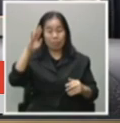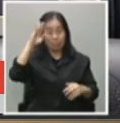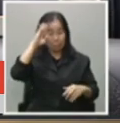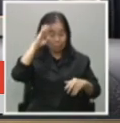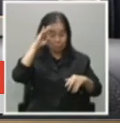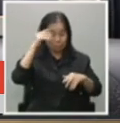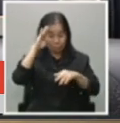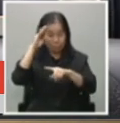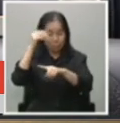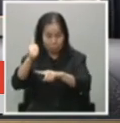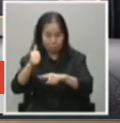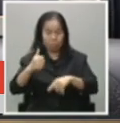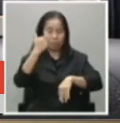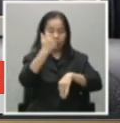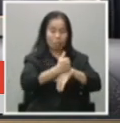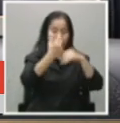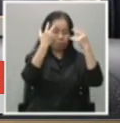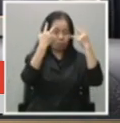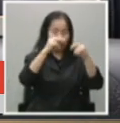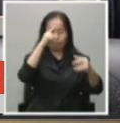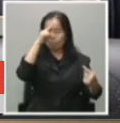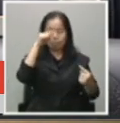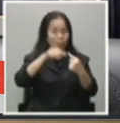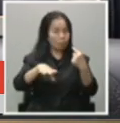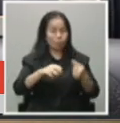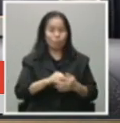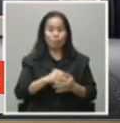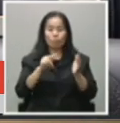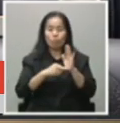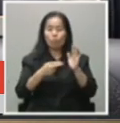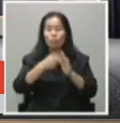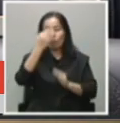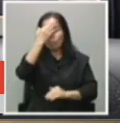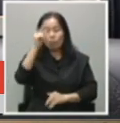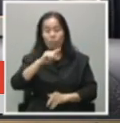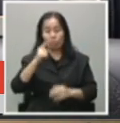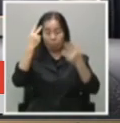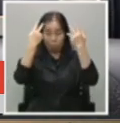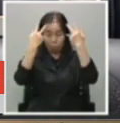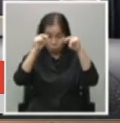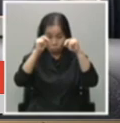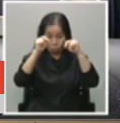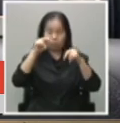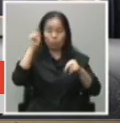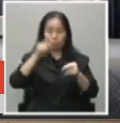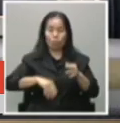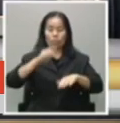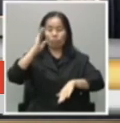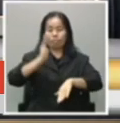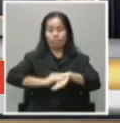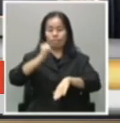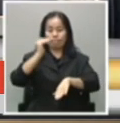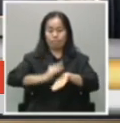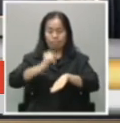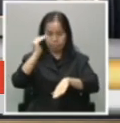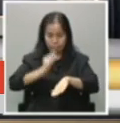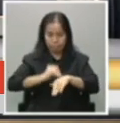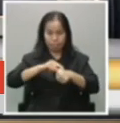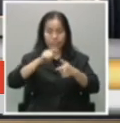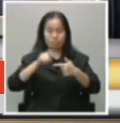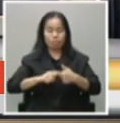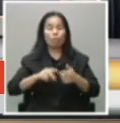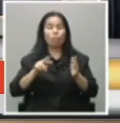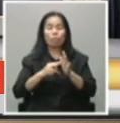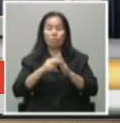ตำแหน่งนายกรัฐมนตรีค่ะเพราะว่านายกรัฐมนตรีนั้นจะต้องเป็นผู้ที่มีความสามารถต้องมีความเสียส